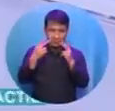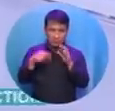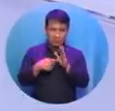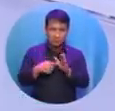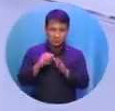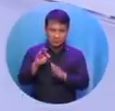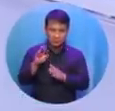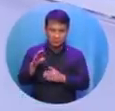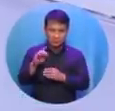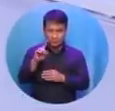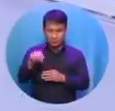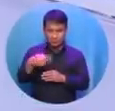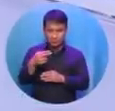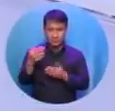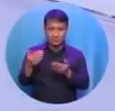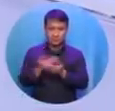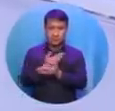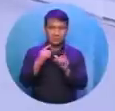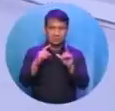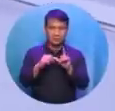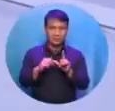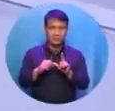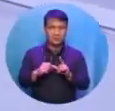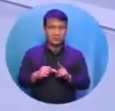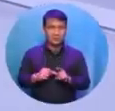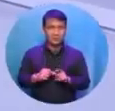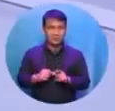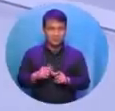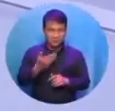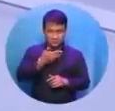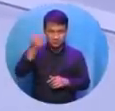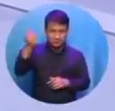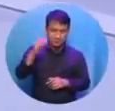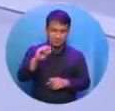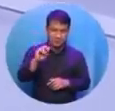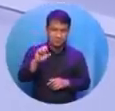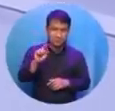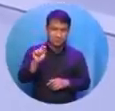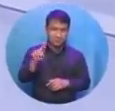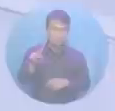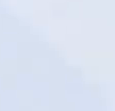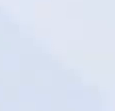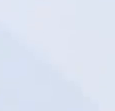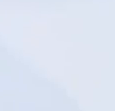page ng 1TH para sa bagong link. Signal TV, the best Signal TV.